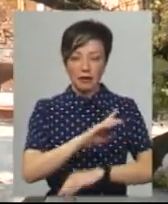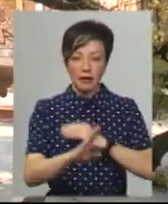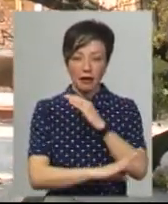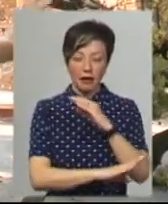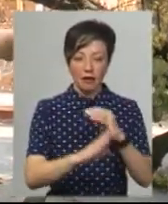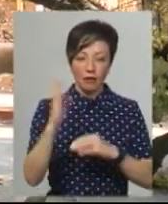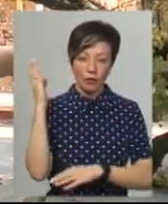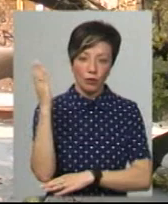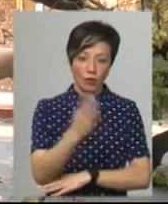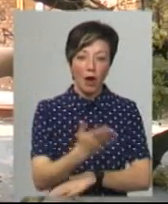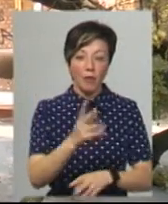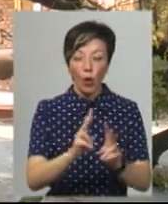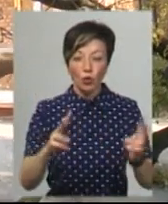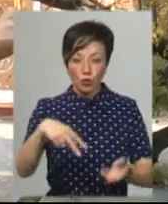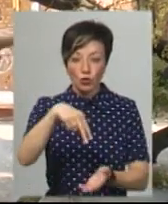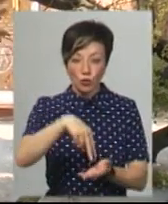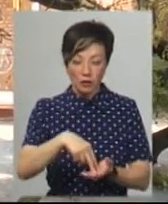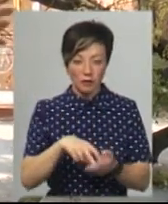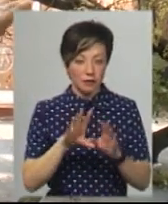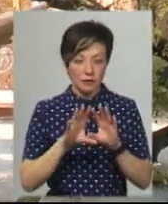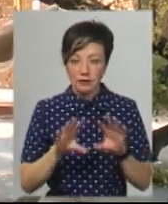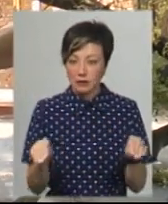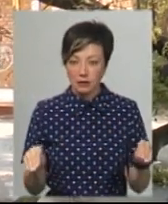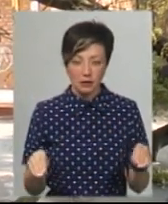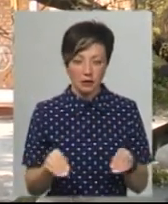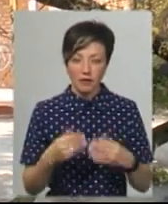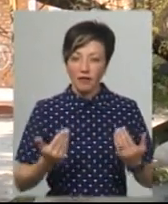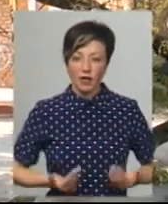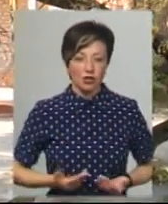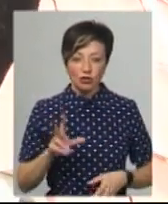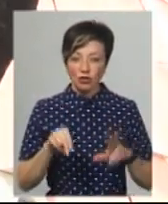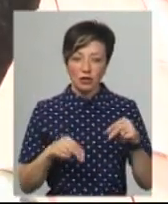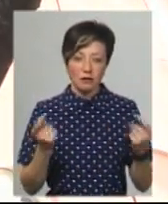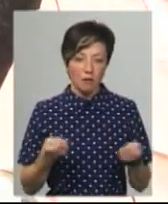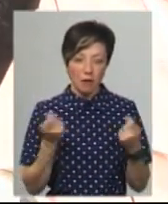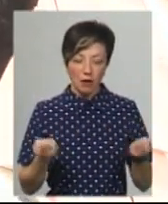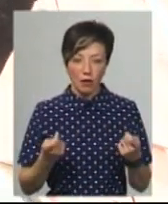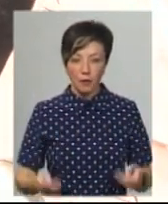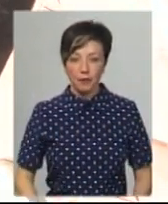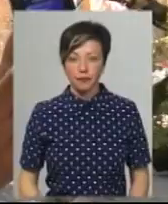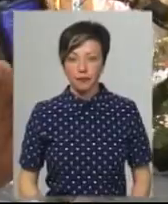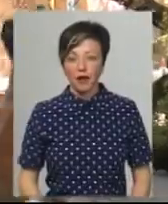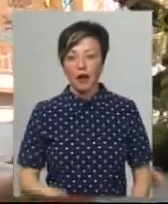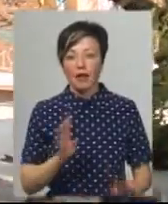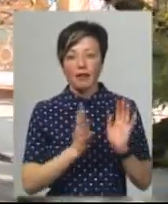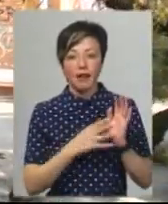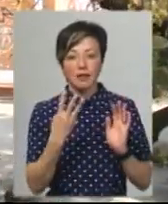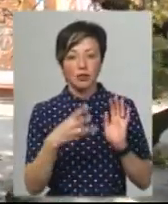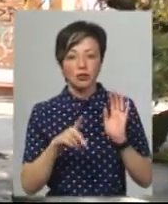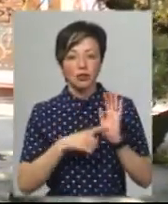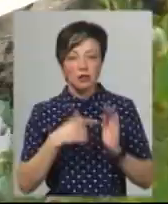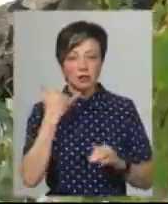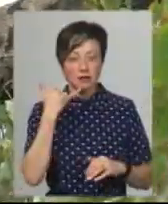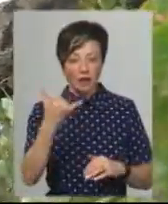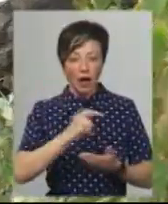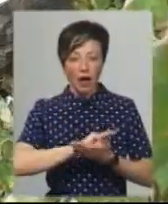аж. Якби там хтось потрапив, все, чи автомобіль, чи люди, то вижити шансів було мало. Ігор Байдак продовжує. О 9:36 зателефонував